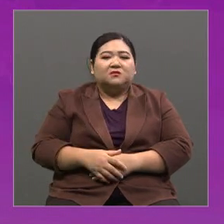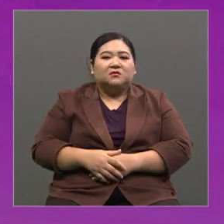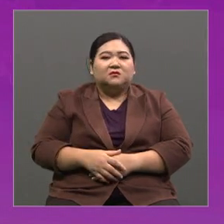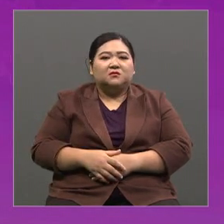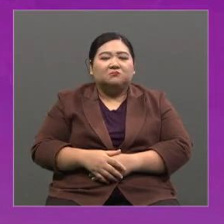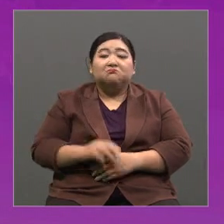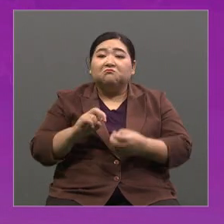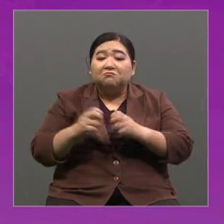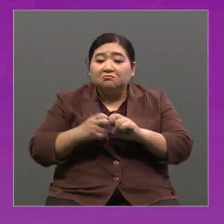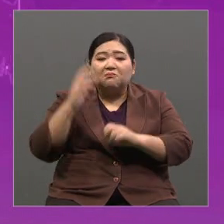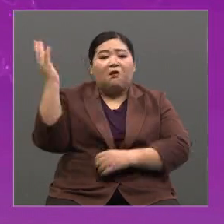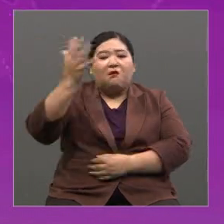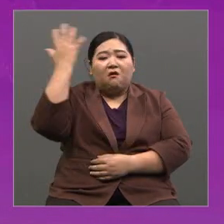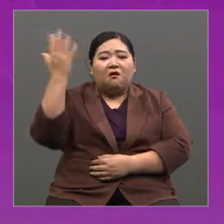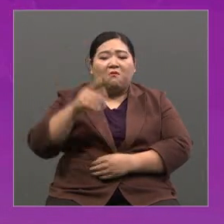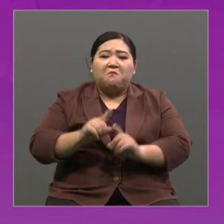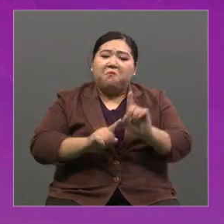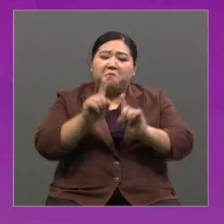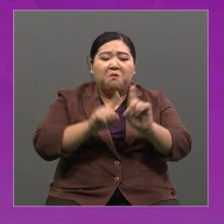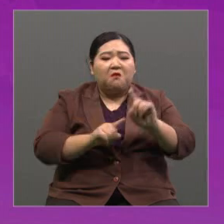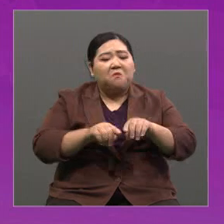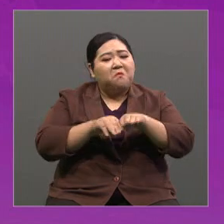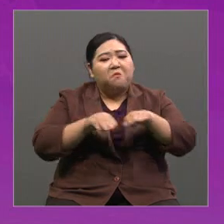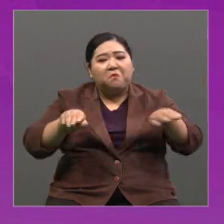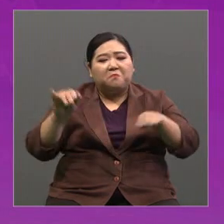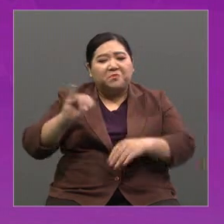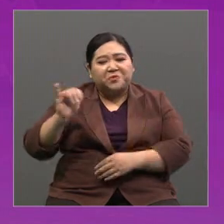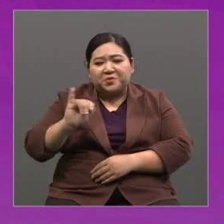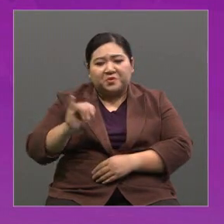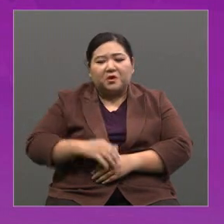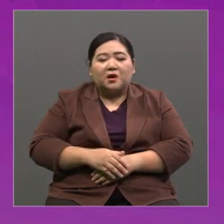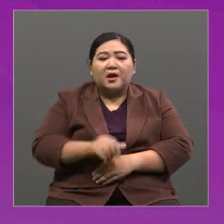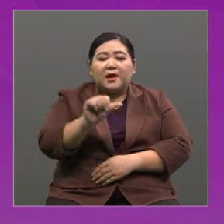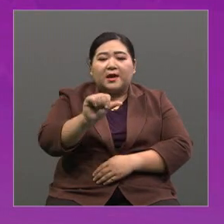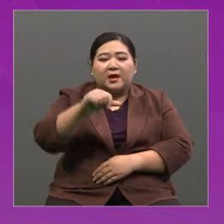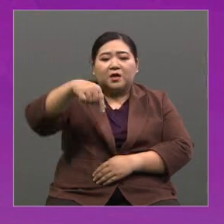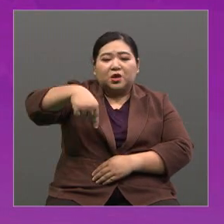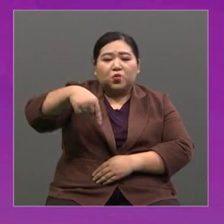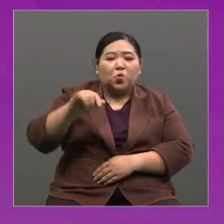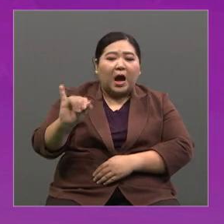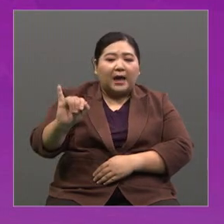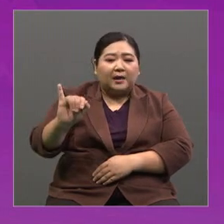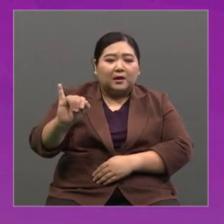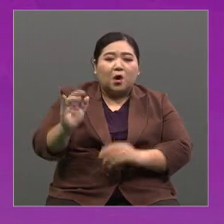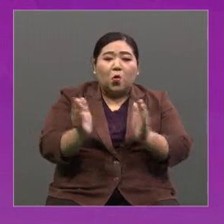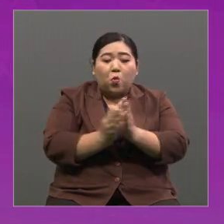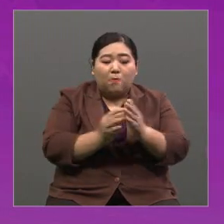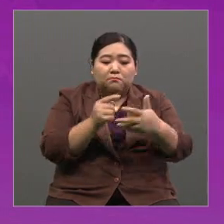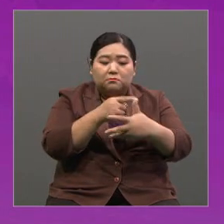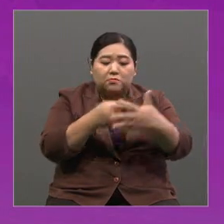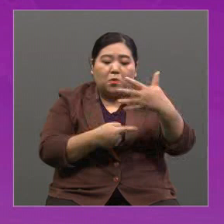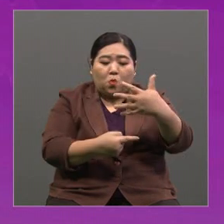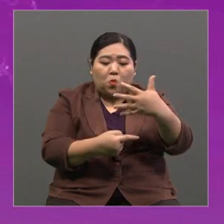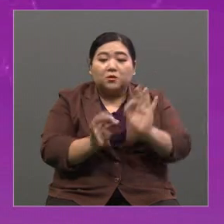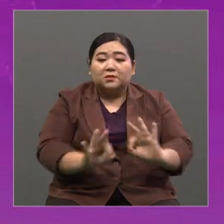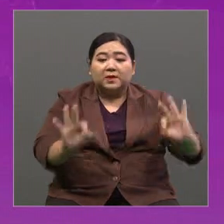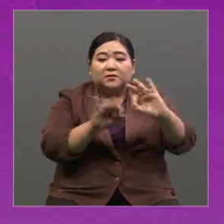่าคุณภาพอากาศมันจะแย่ลงไปค่า AQI ใช่csQi มันรวม 6 ค่าสำคัญ สำคญ